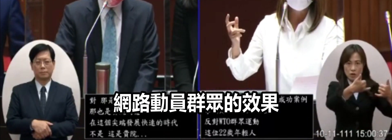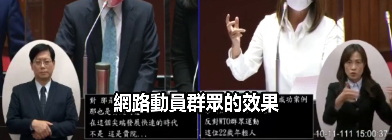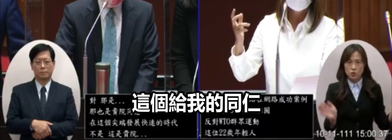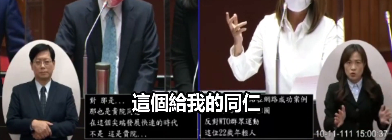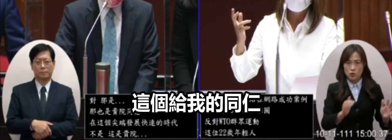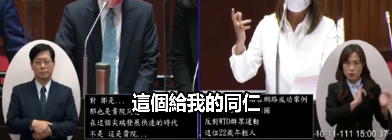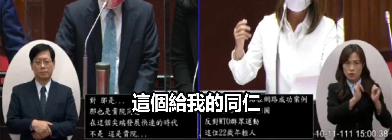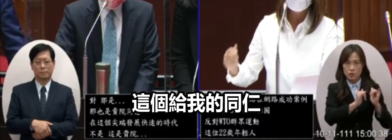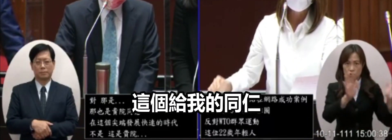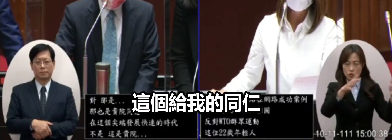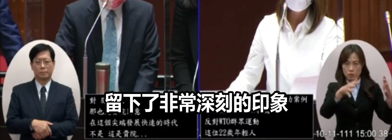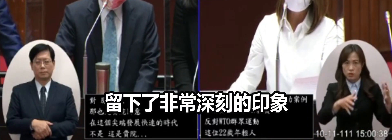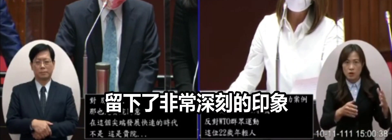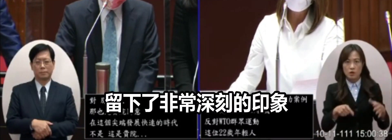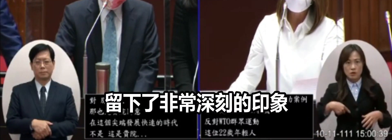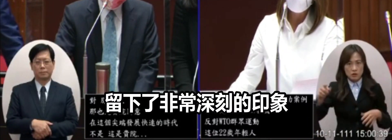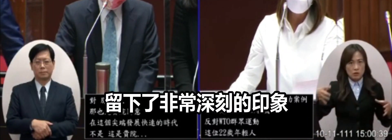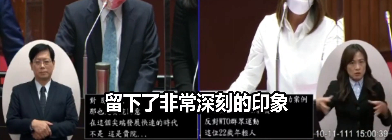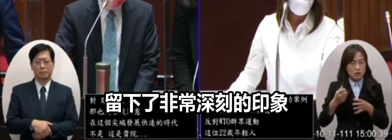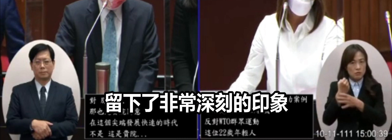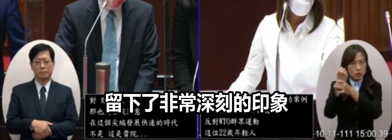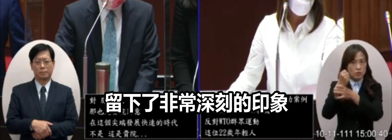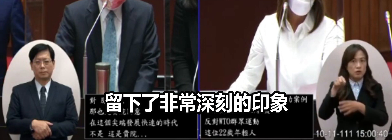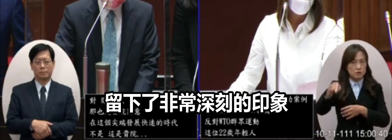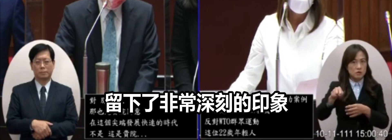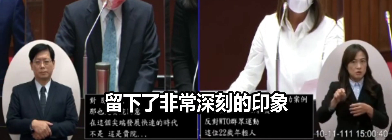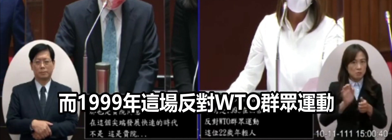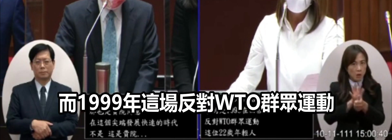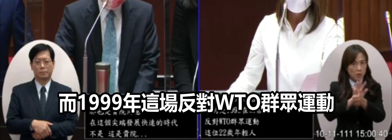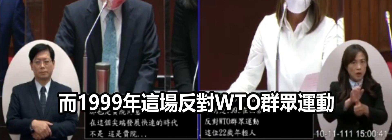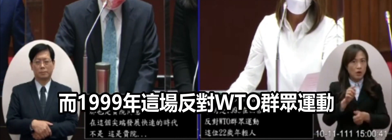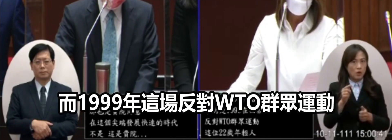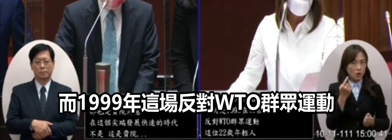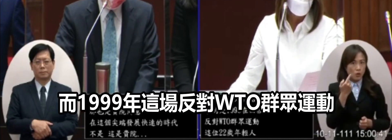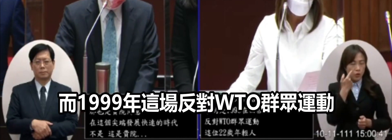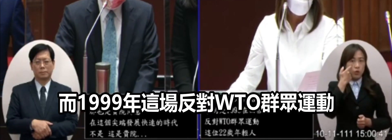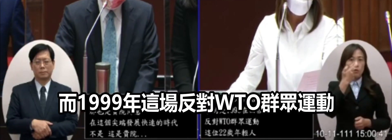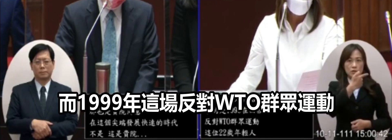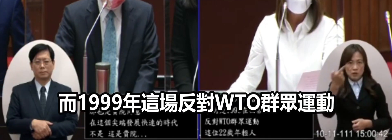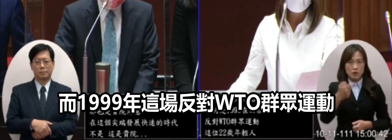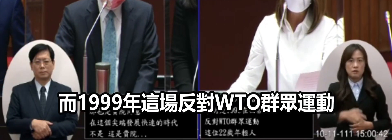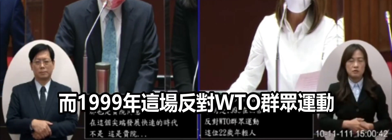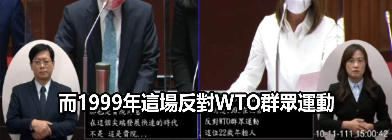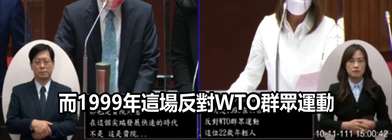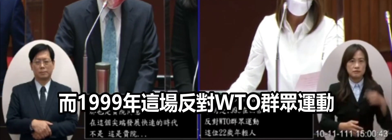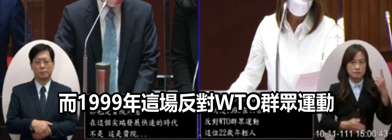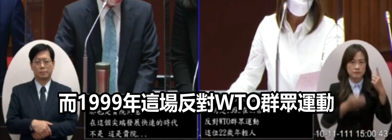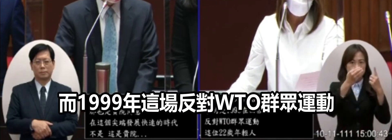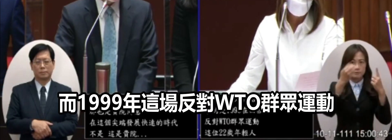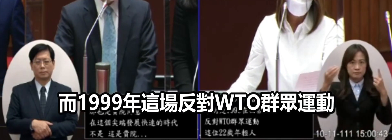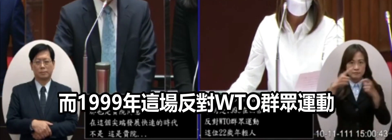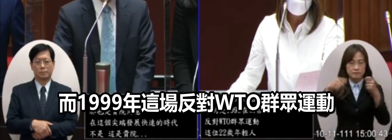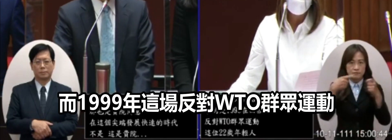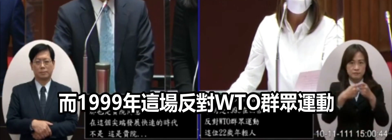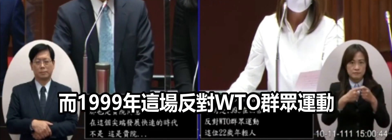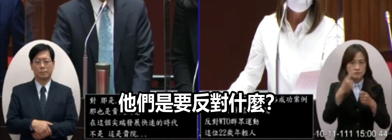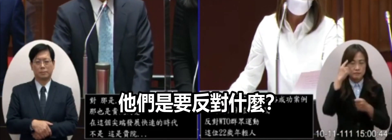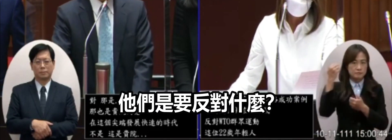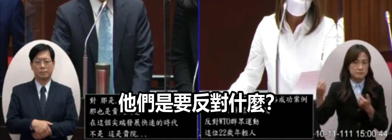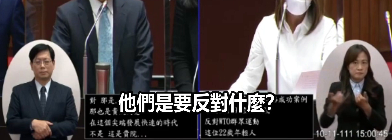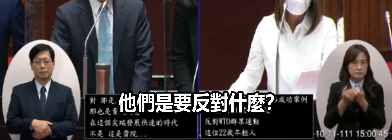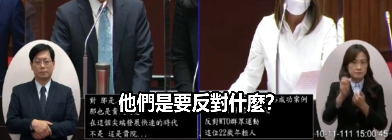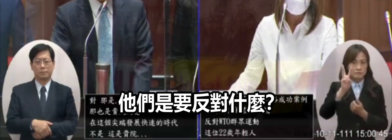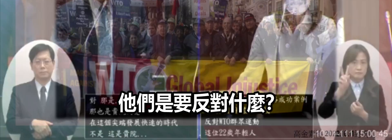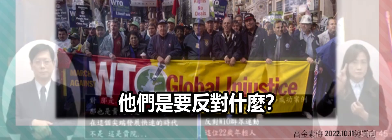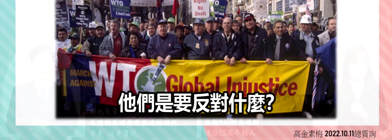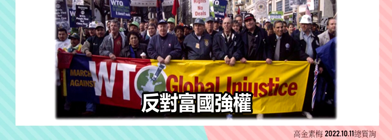果，这个给我的同仁留下了非常深刻的印象。而1999年这场反对 WTO 群众运动，他们